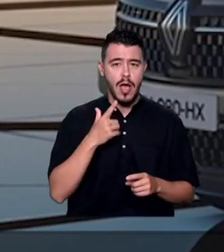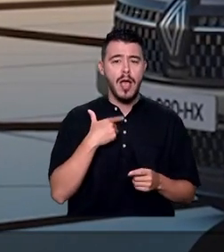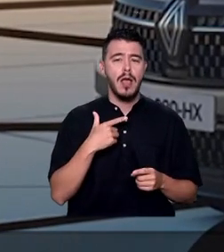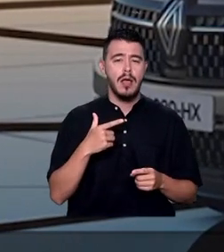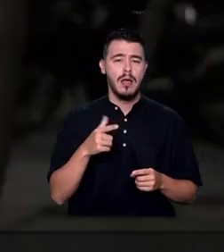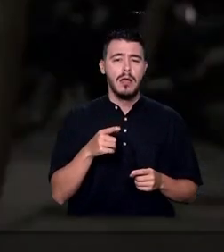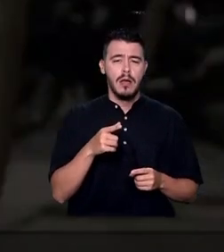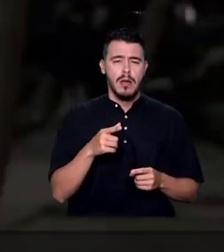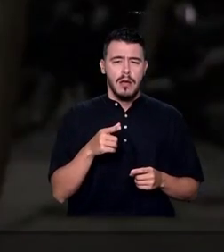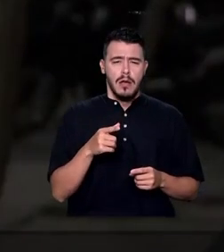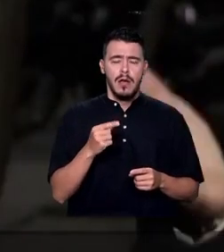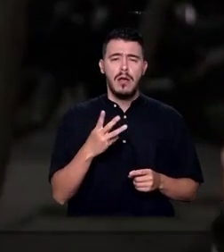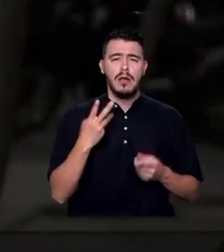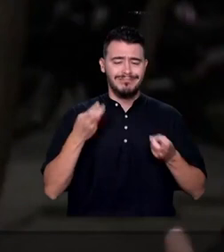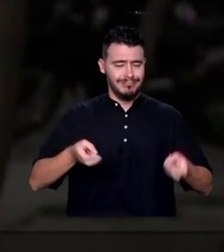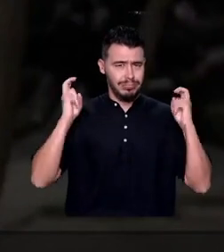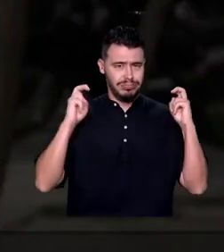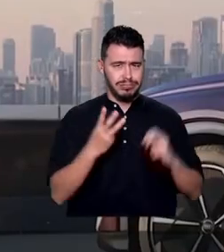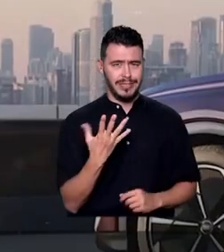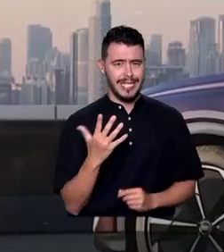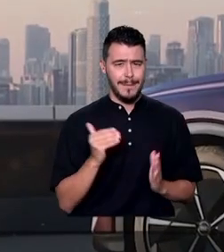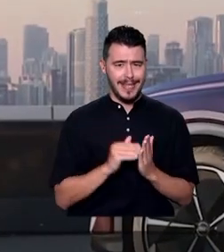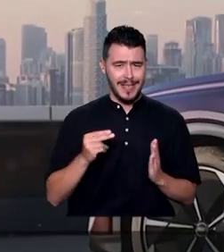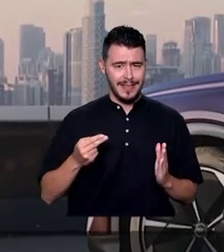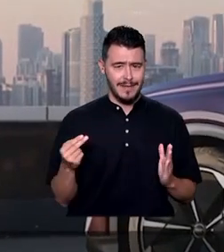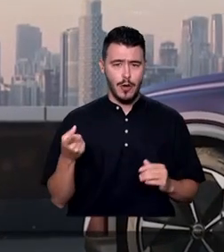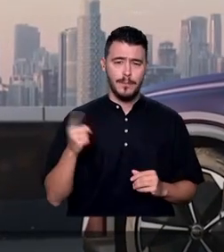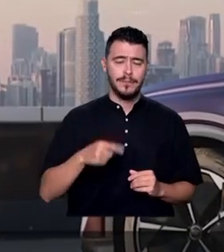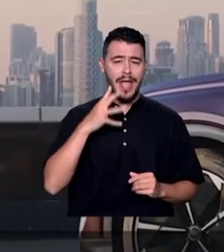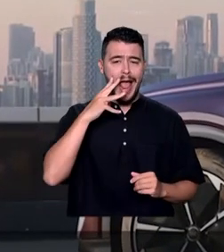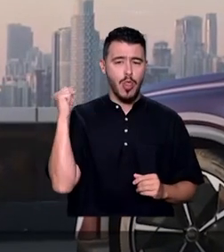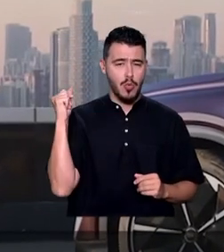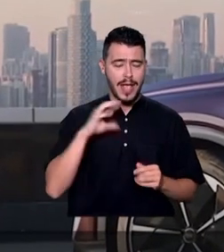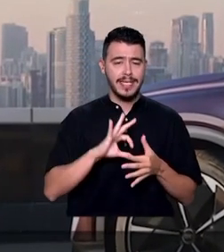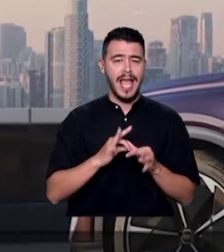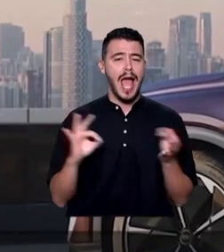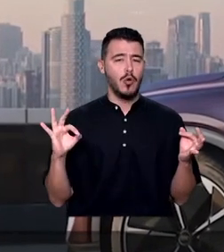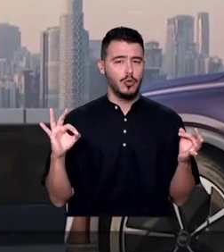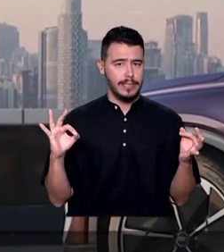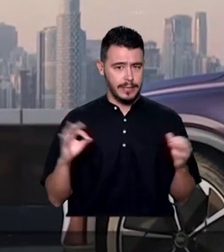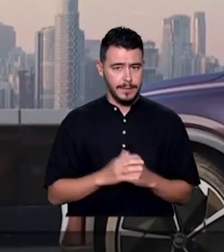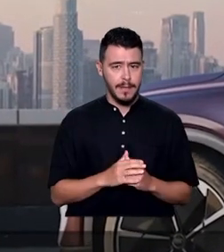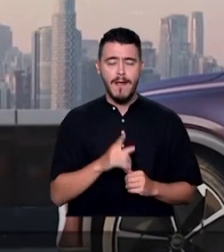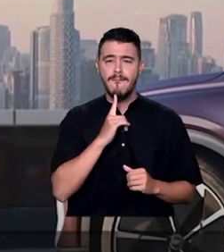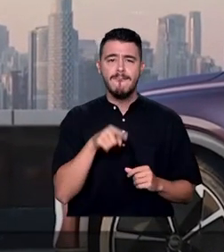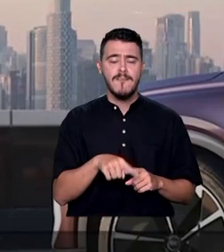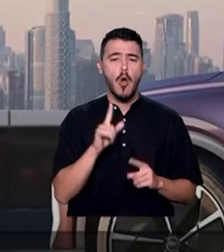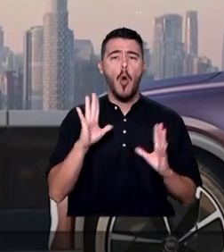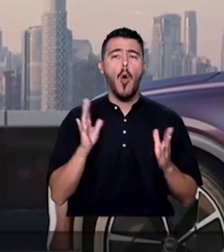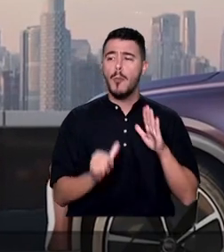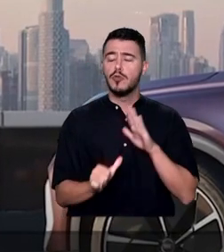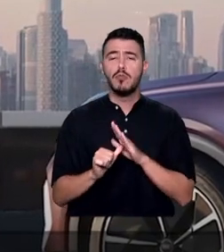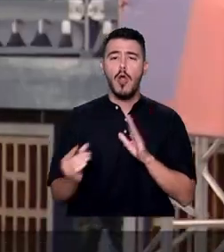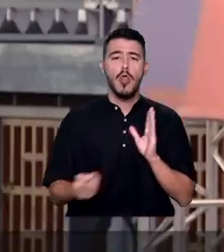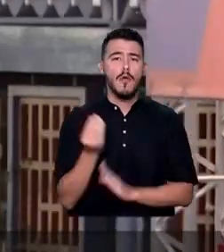των 35.000. Και ο πρόεδρος του ΠΑΣΟΚ Νίκος Ανδρουλάκης πήρε το Q4 των 39.000 της Audi. Και αυτό το αυτοκίνητο θα οδηγά όποιος και αν εκλεγεί